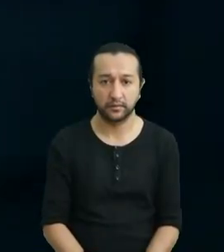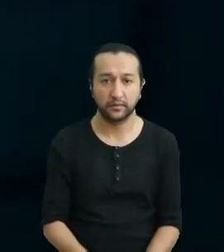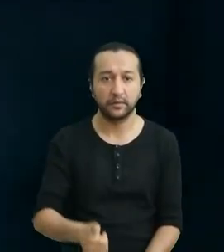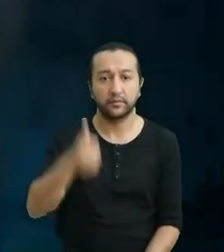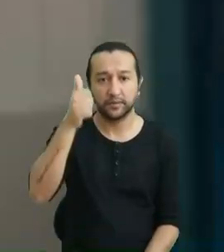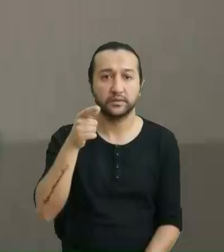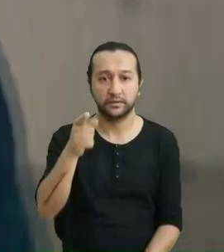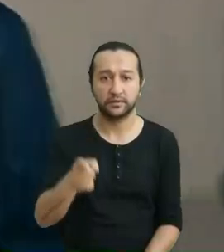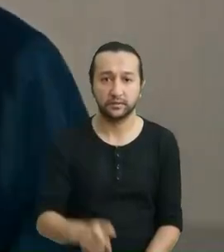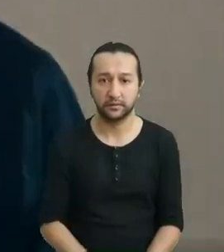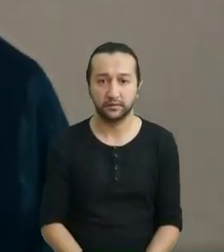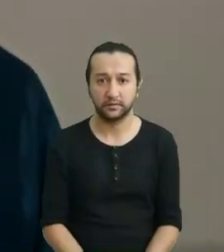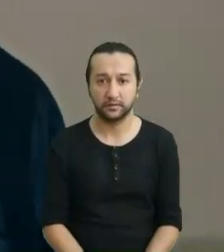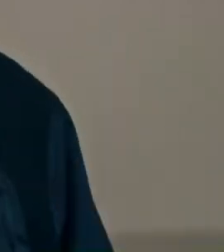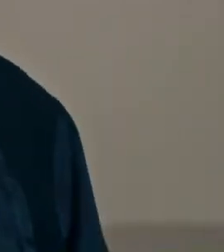Başkanım!